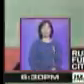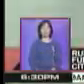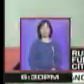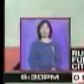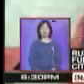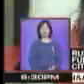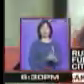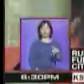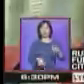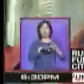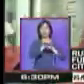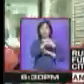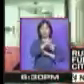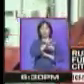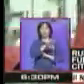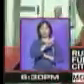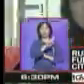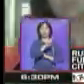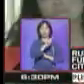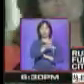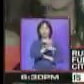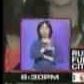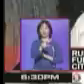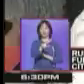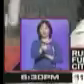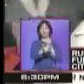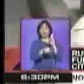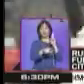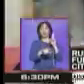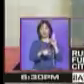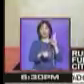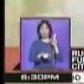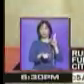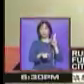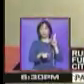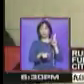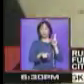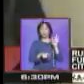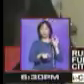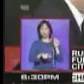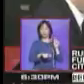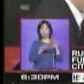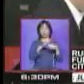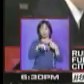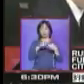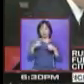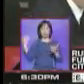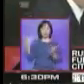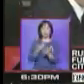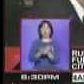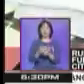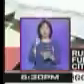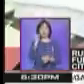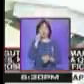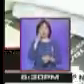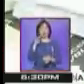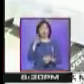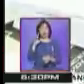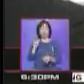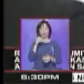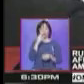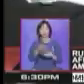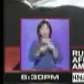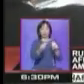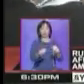Tiyempong papasok ng Quezon City Prosecutor's Office si Rufa Gutierrez nang dumating si Amalia Fuentes. Magsusumiti si Rufa ng counter affidavit